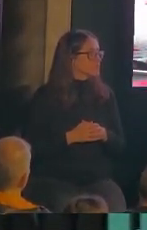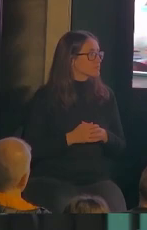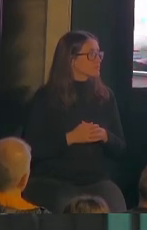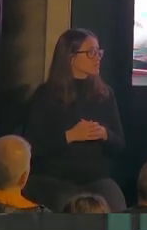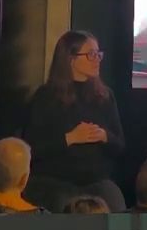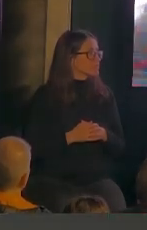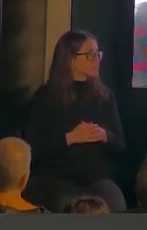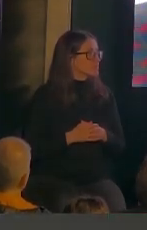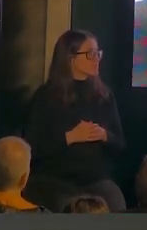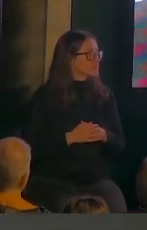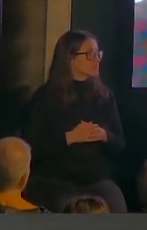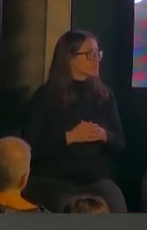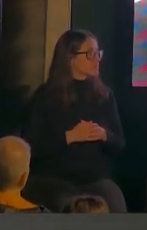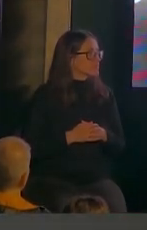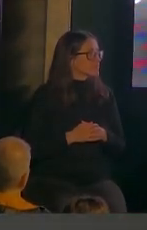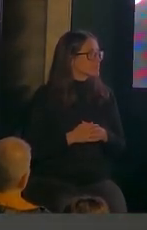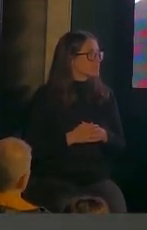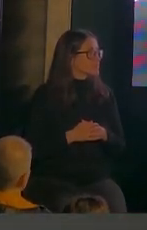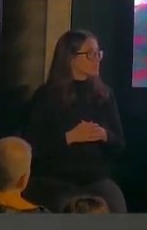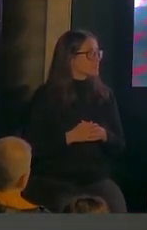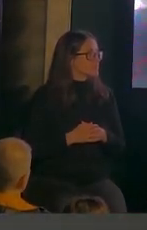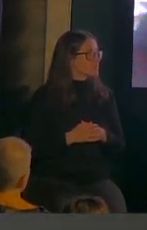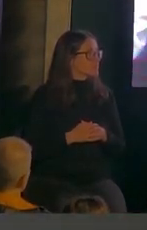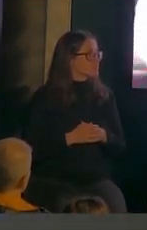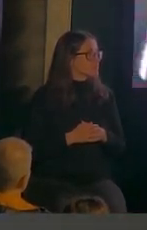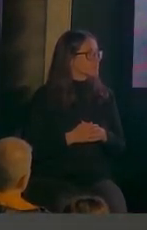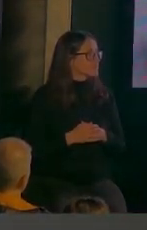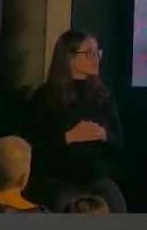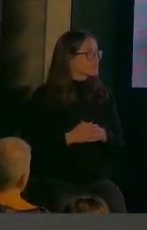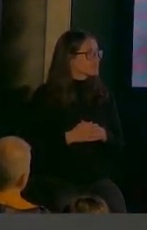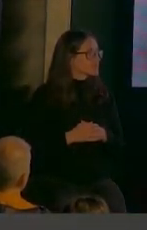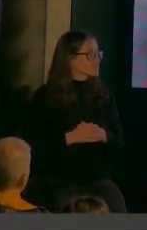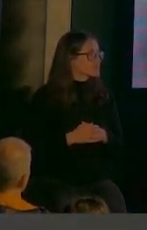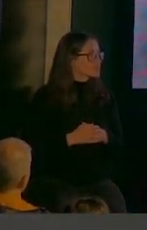que els fiquis tu. Ui, estan una mica enganxats.